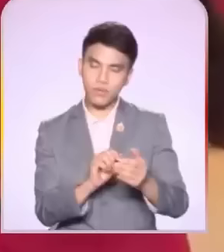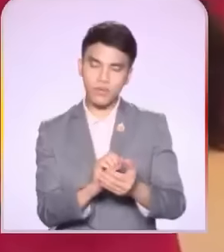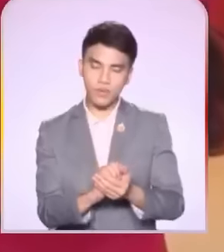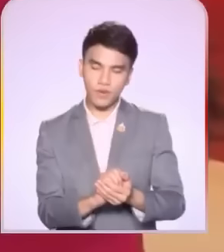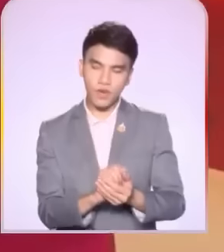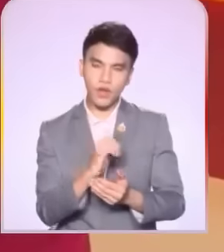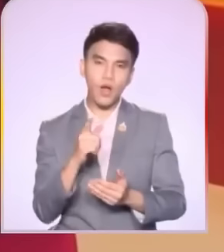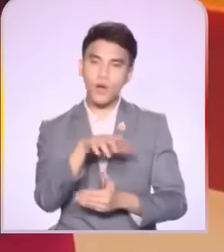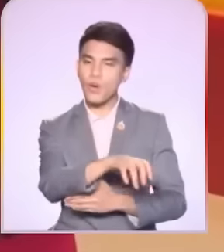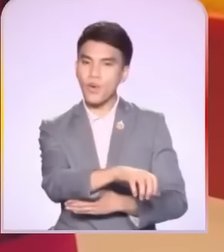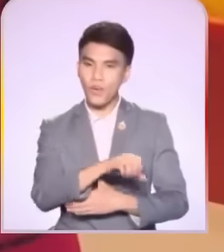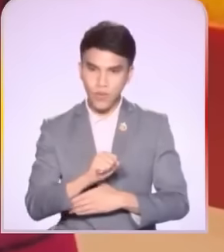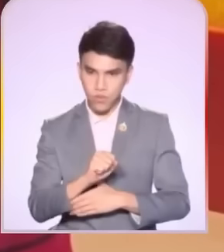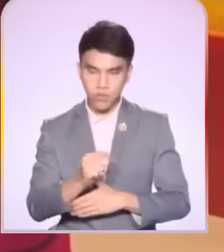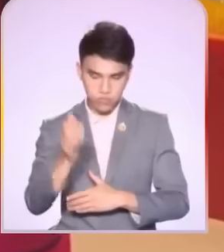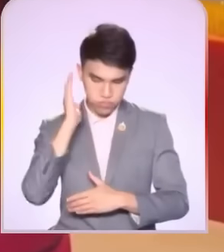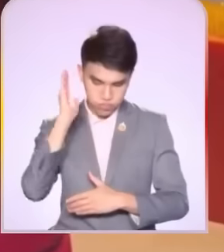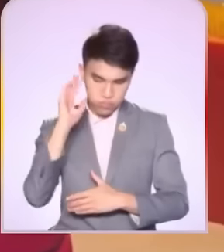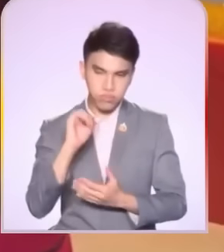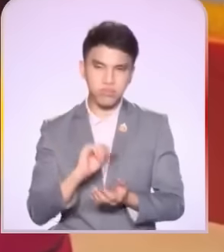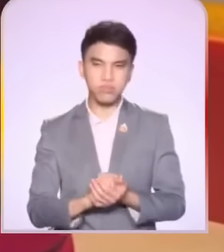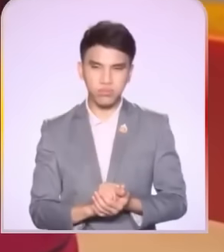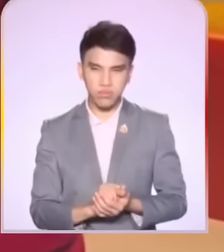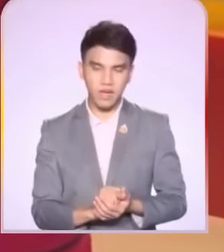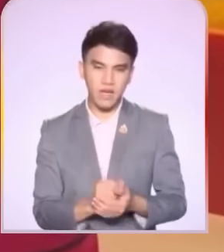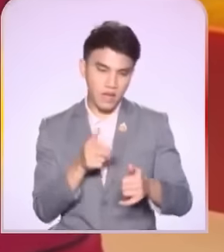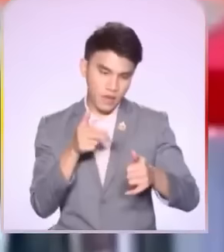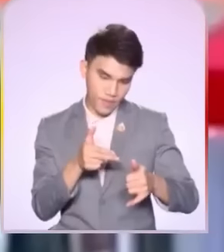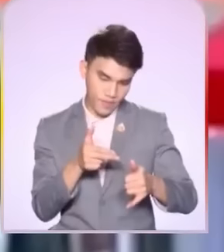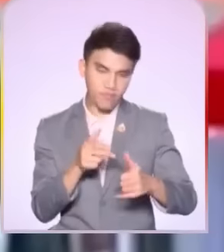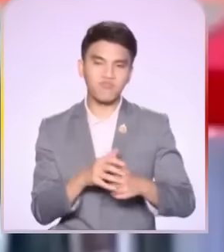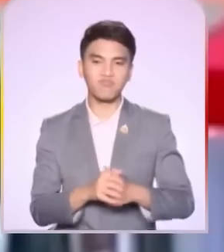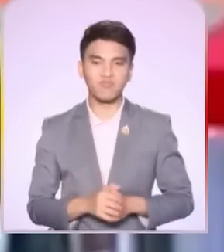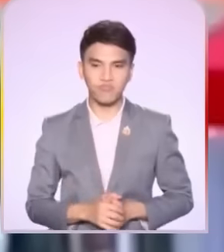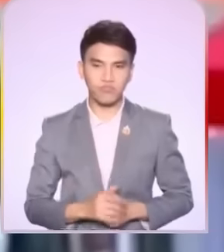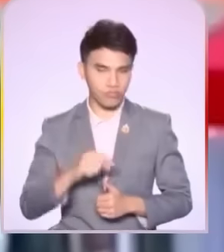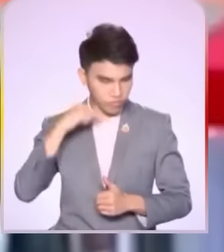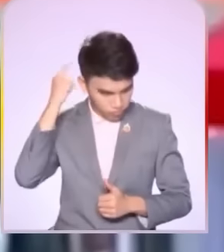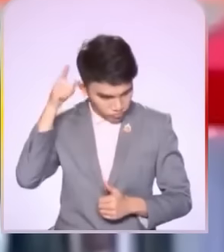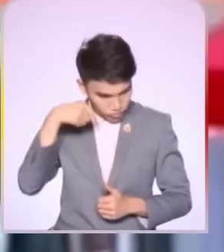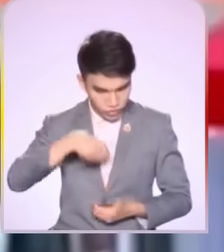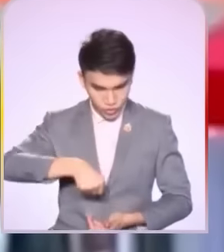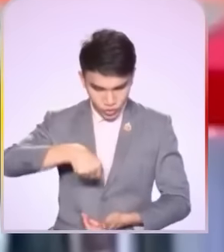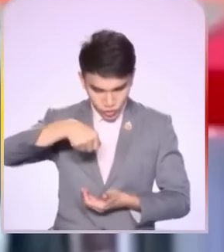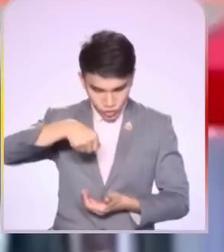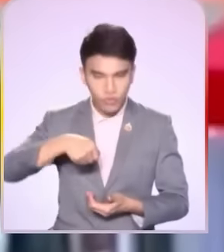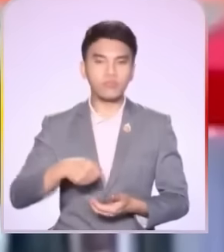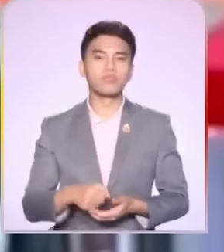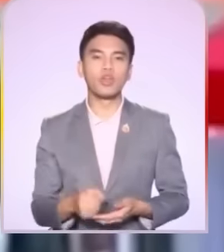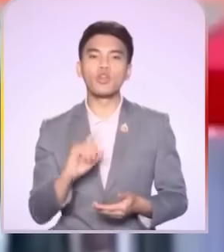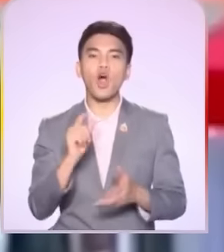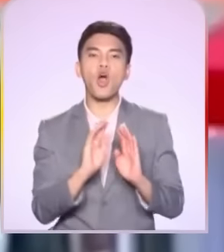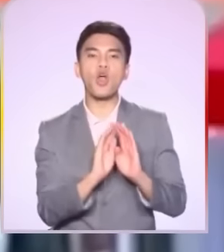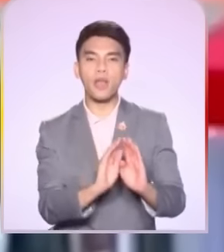งเข้าไปหยิบทองทันทีแล้วฝ่ายชายเนี่ยมีการถือปืนออกมาข่มขู่ด้วยค่ะส่วนผู้หญิงก็ถือถุงผ้าคอยเก็บท